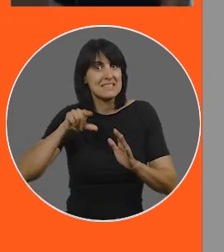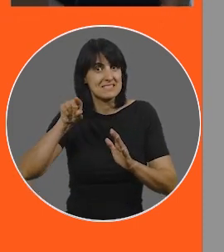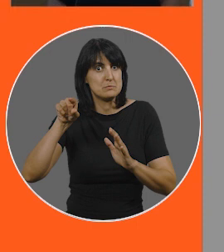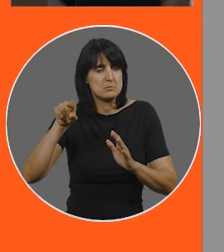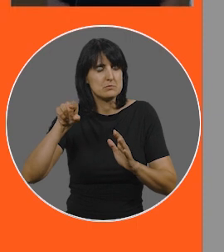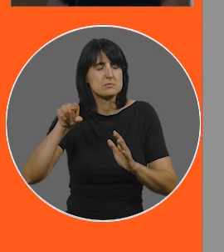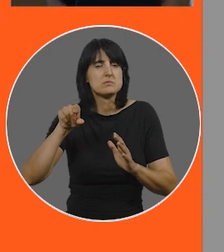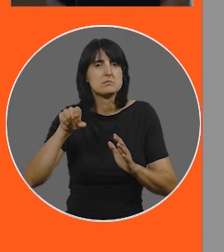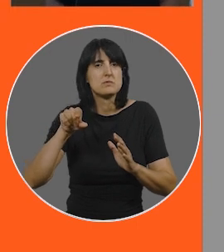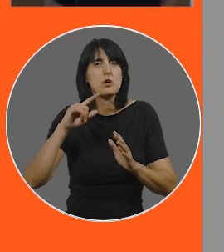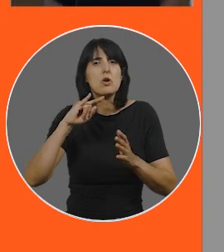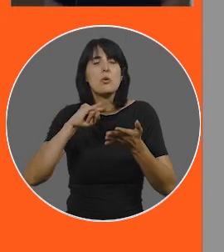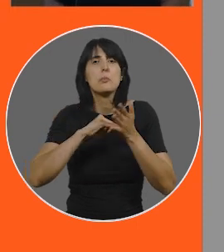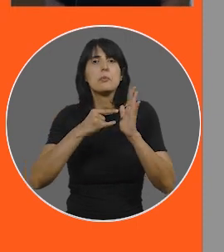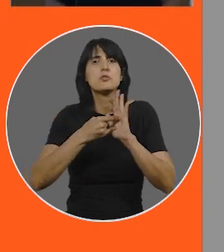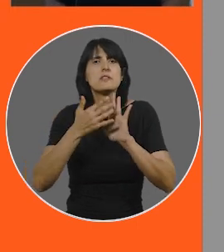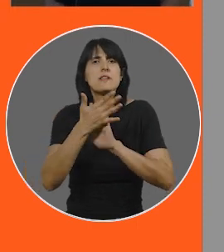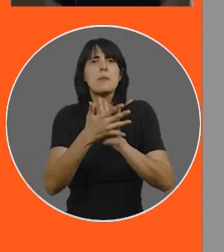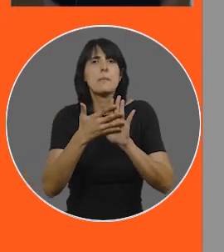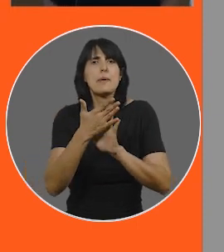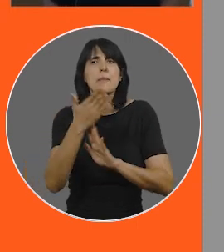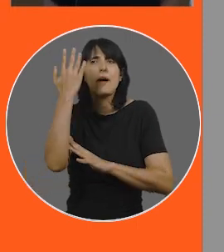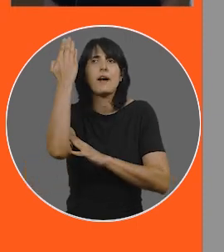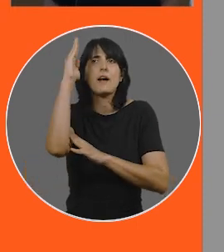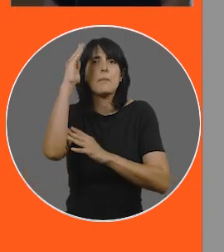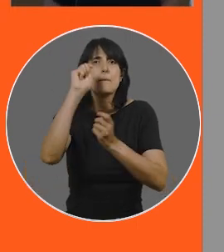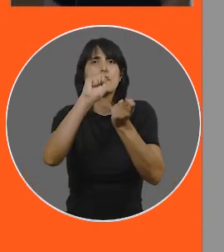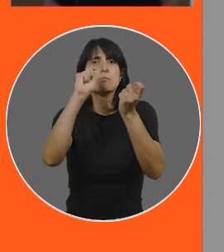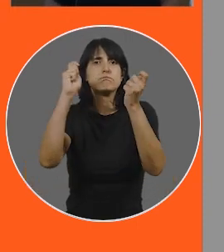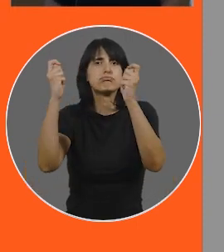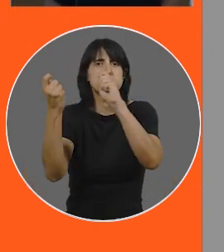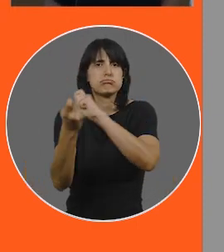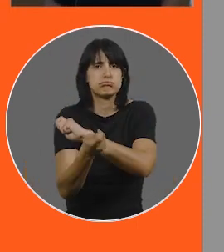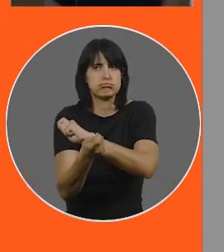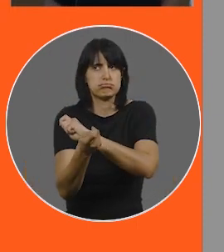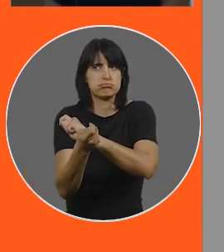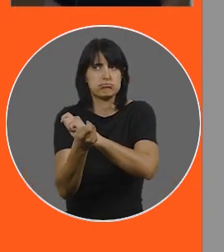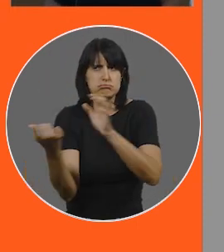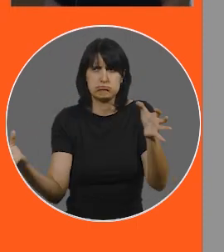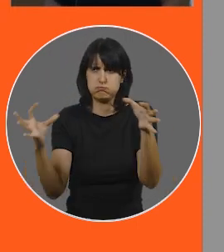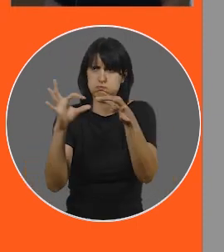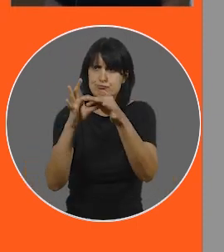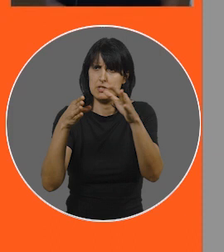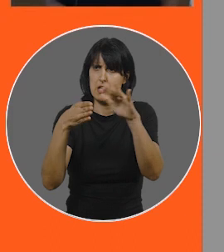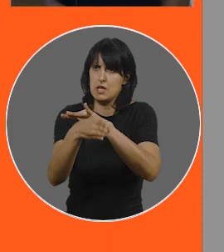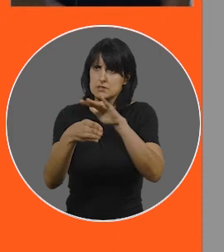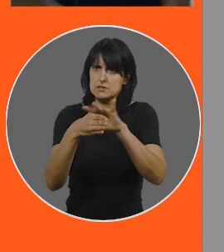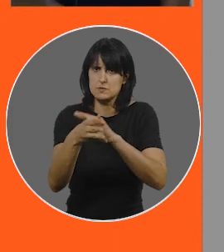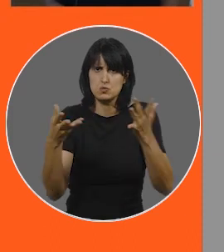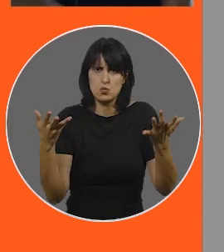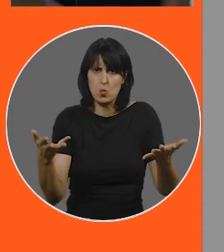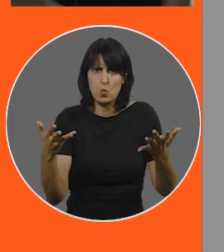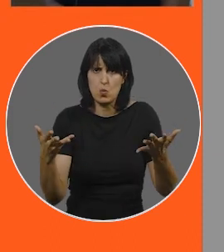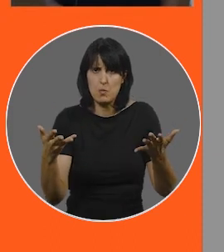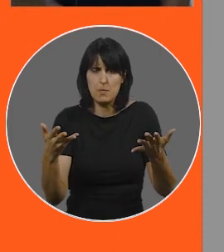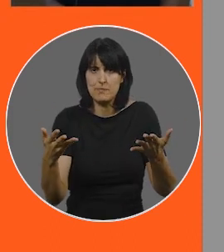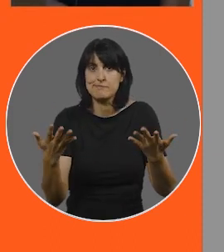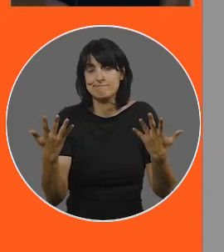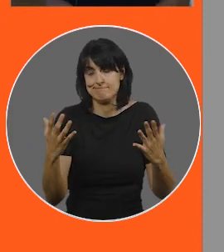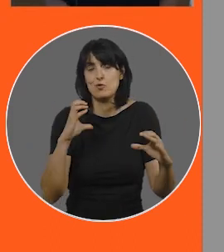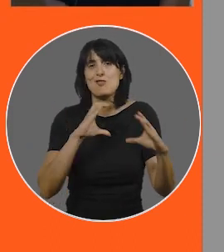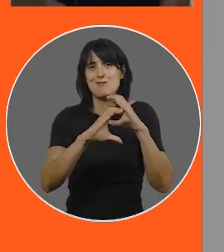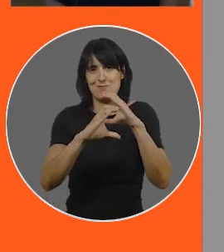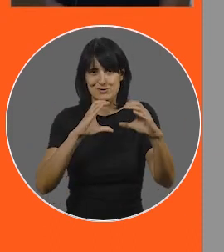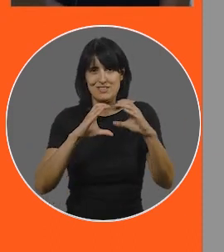Cent. En aquest projecte parlem de canvi climàtic. Com ho hem lligat amb l'accessibilitat? Amb un tema claríssim,